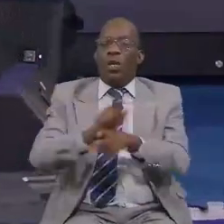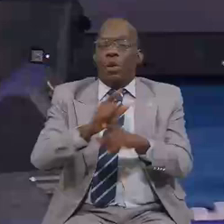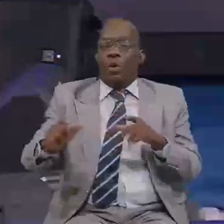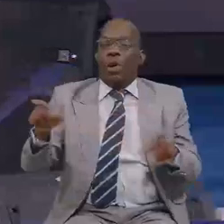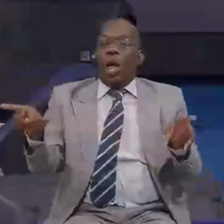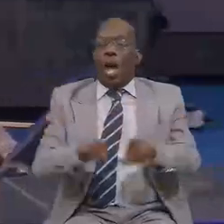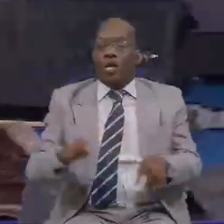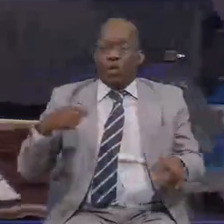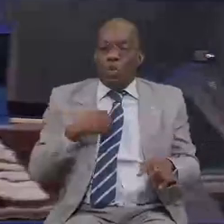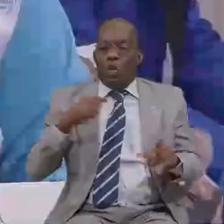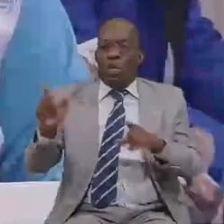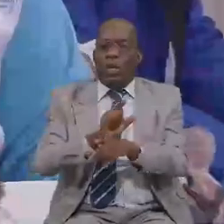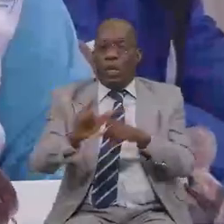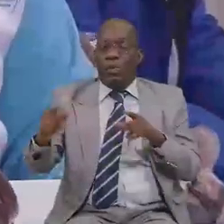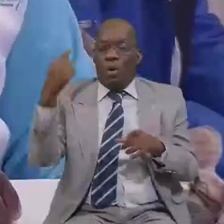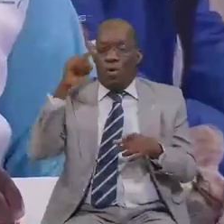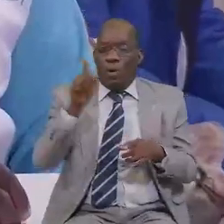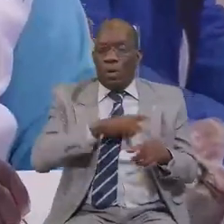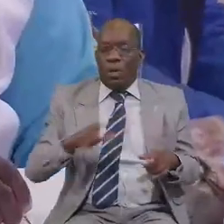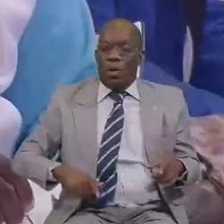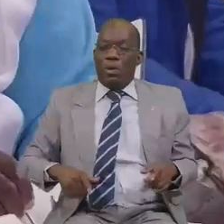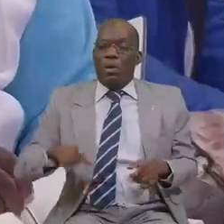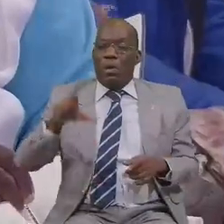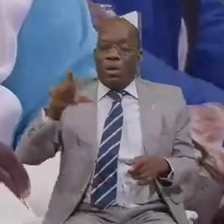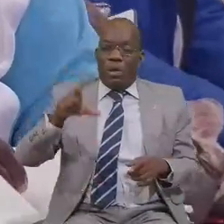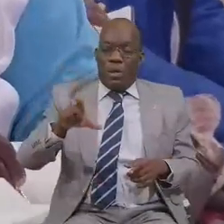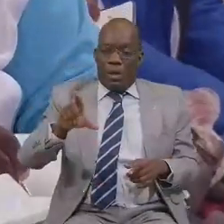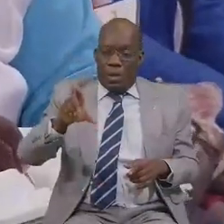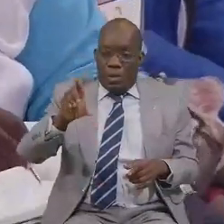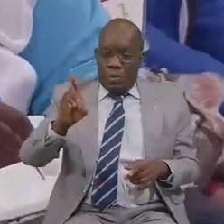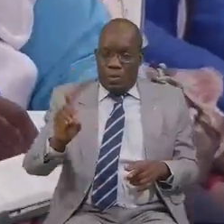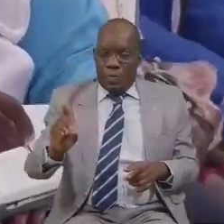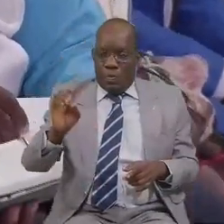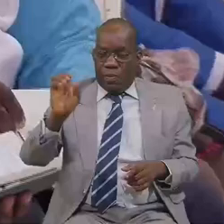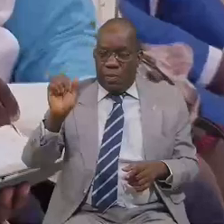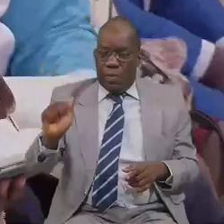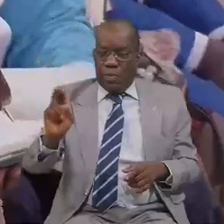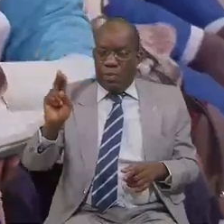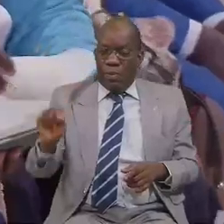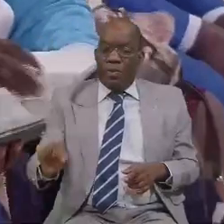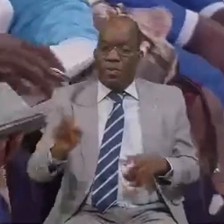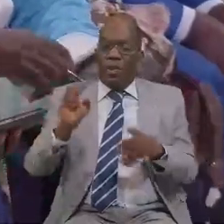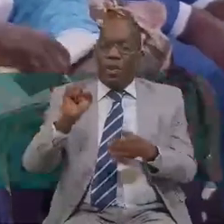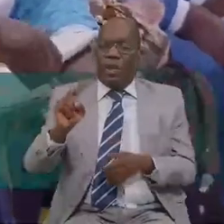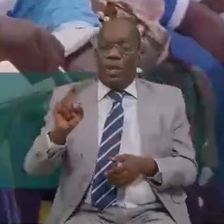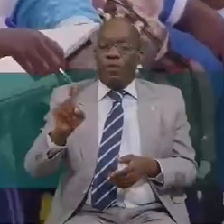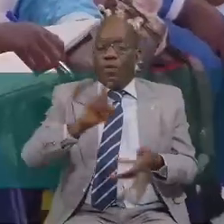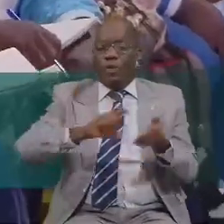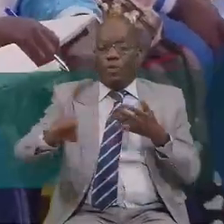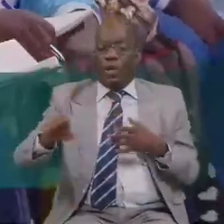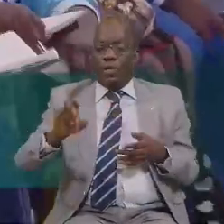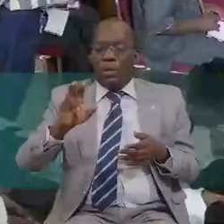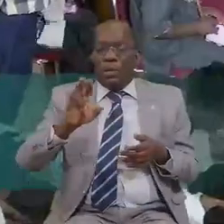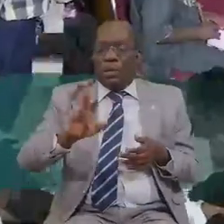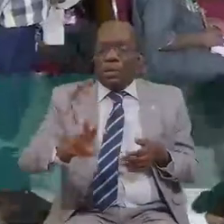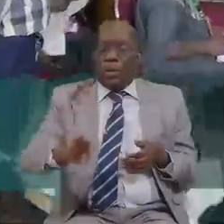Seigneur, nous considérons Daniel au chapitre 11. Je vous lis le verset 32. Daniel 11, 32.